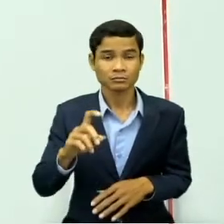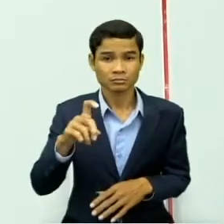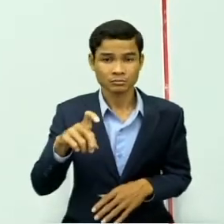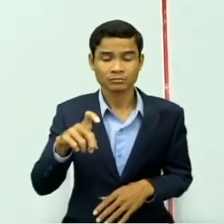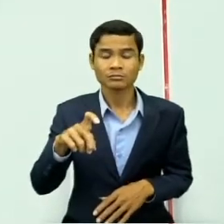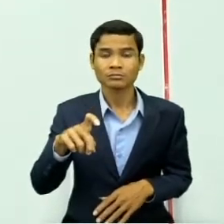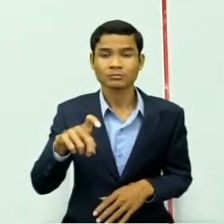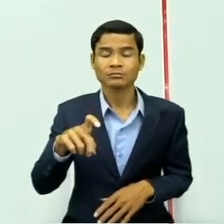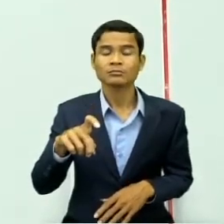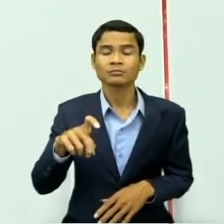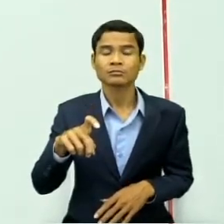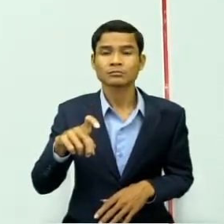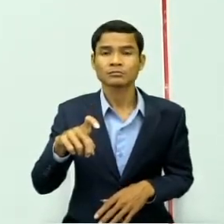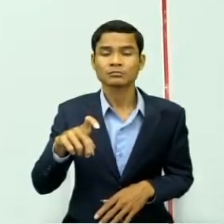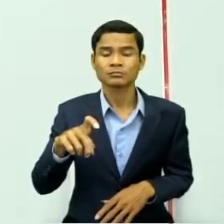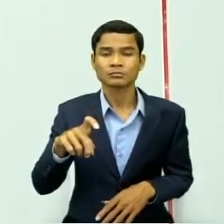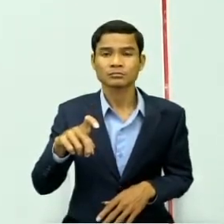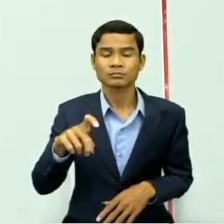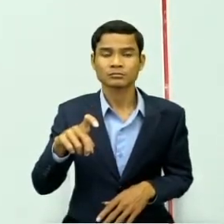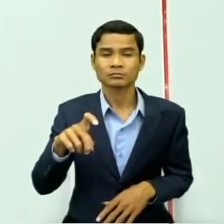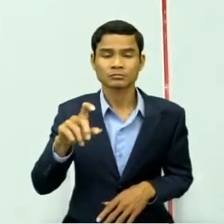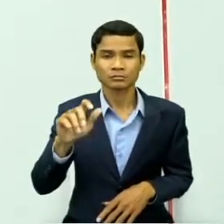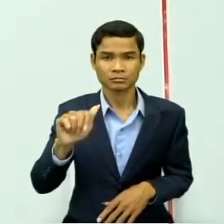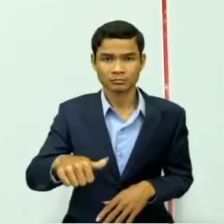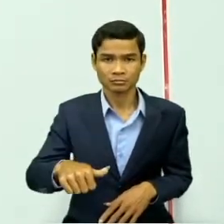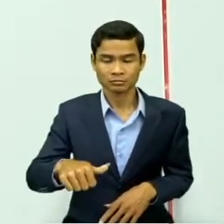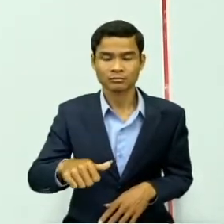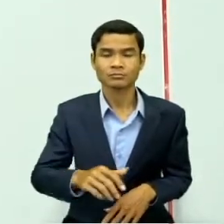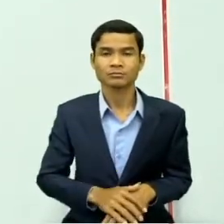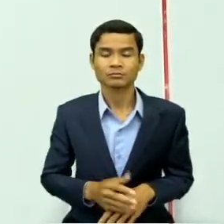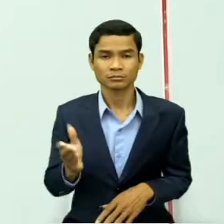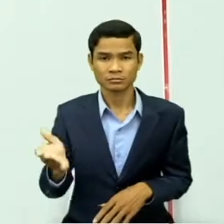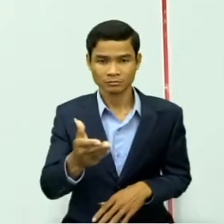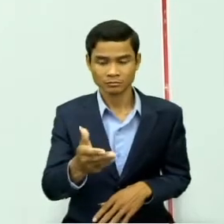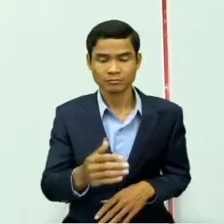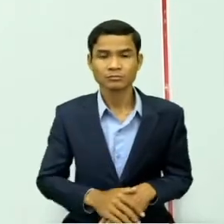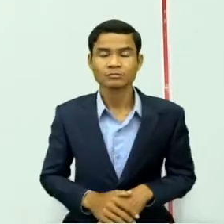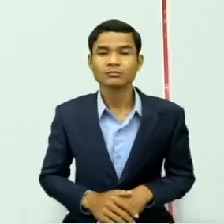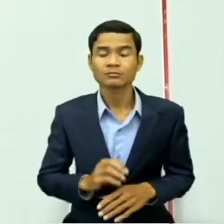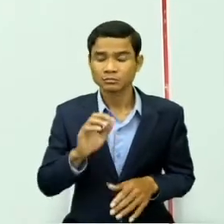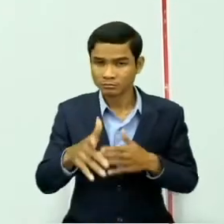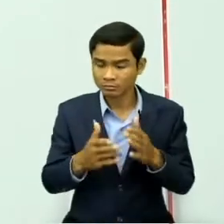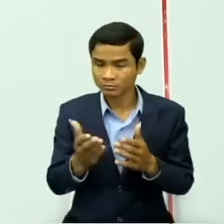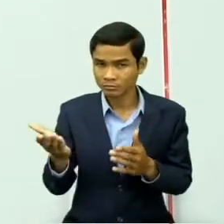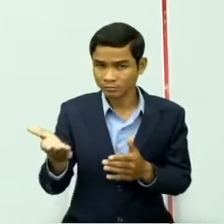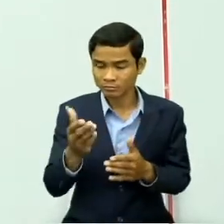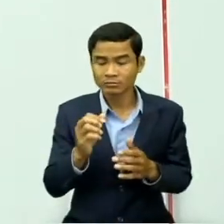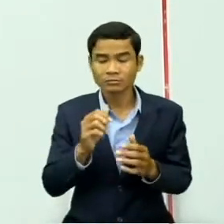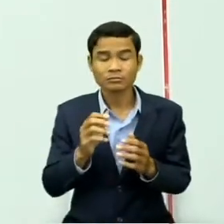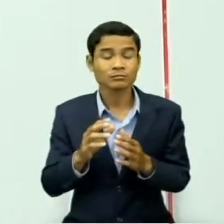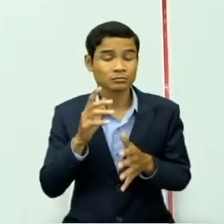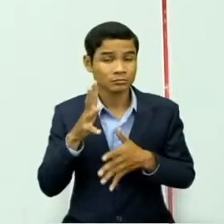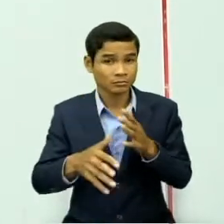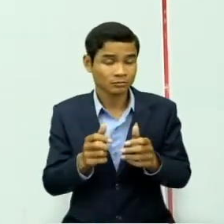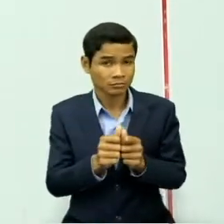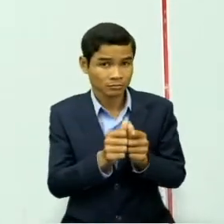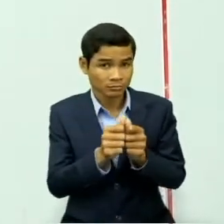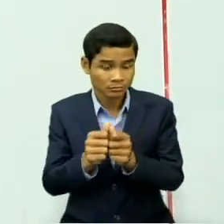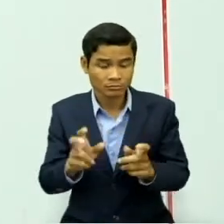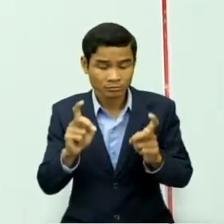đoàn tiết. Pơ chân nhớ, pơ nhớ. Chà, ọc con này là con cho rùm ăn chì mùi nẹ